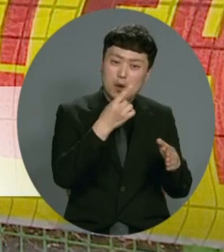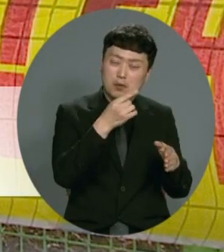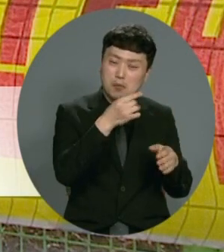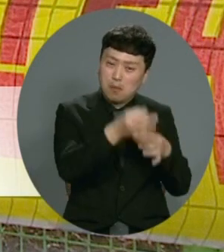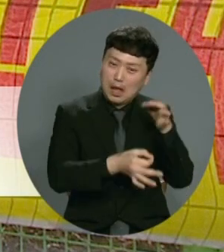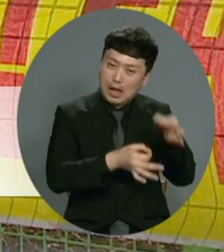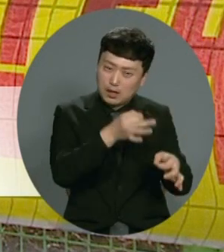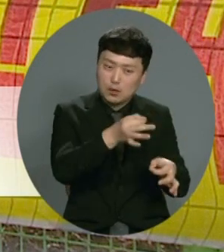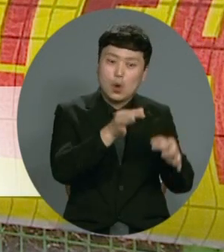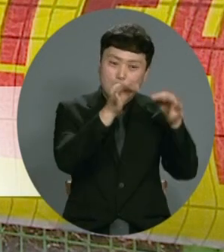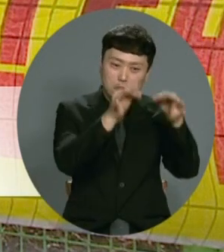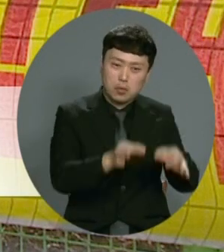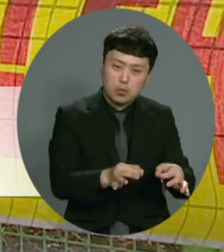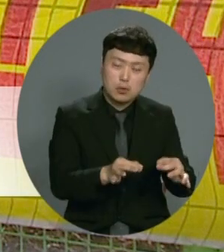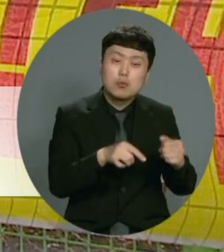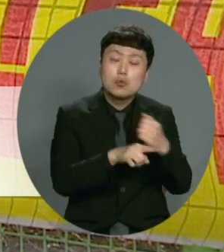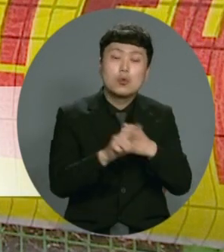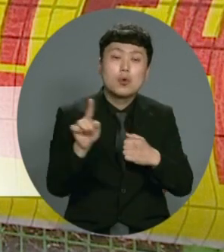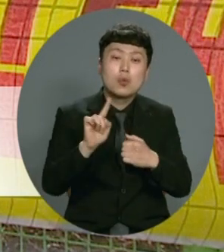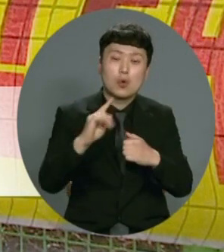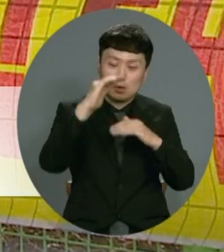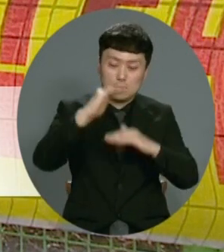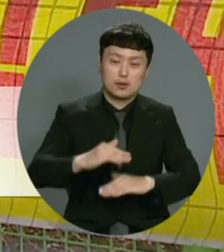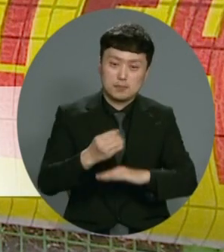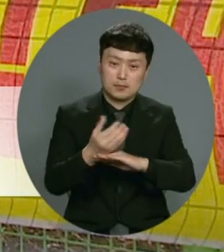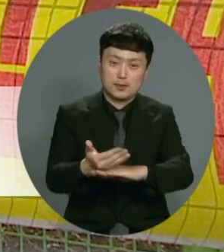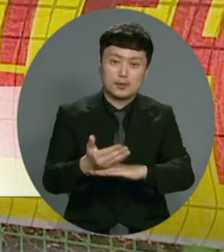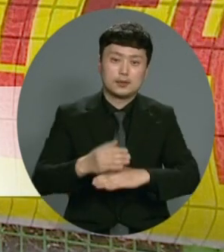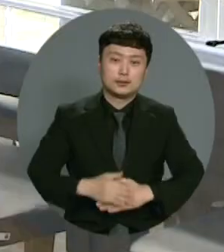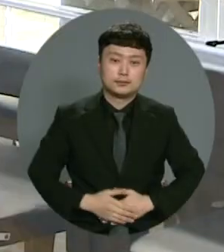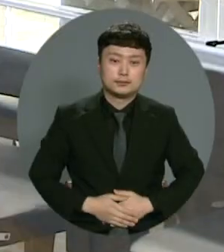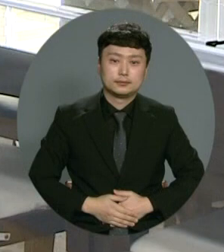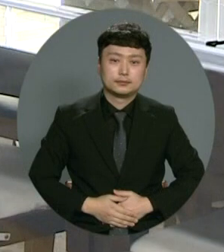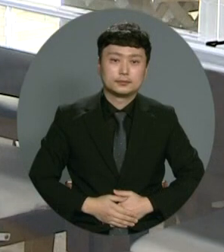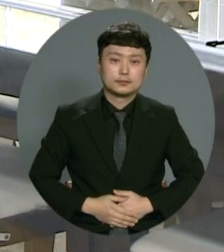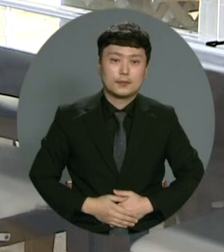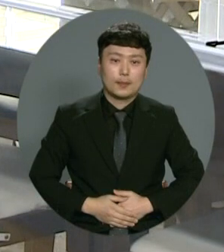있다고 합니다 그 이유를 이도훈 기자가 취재했습니다